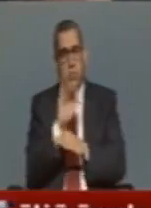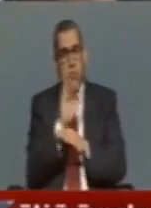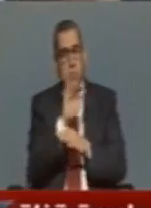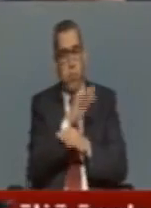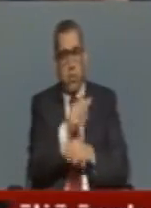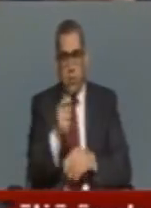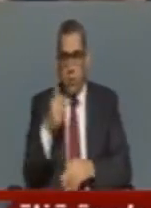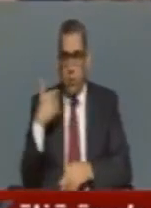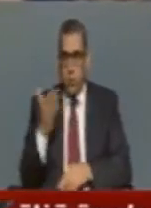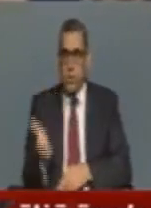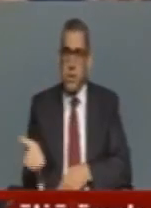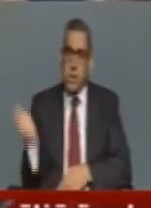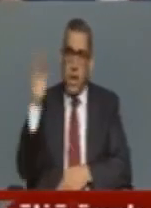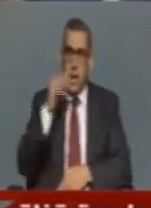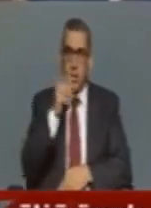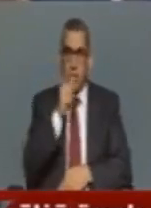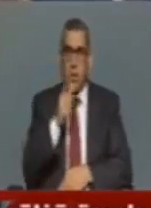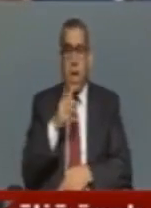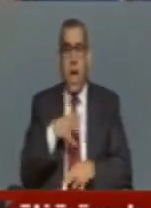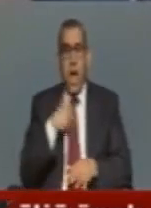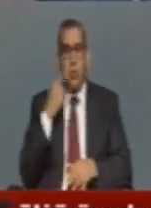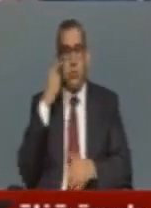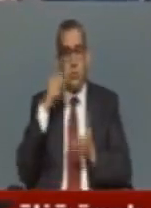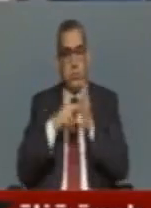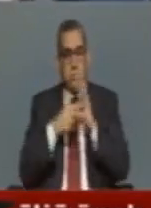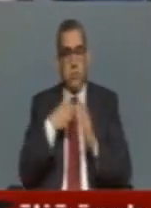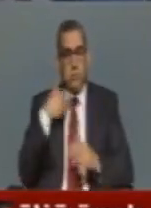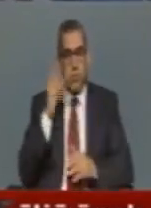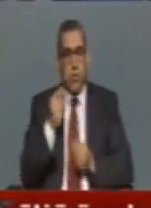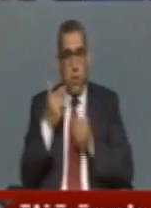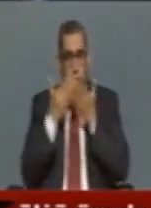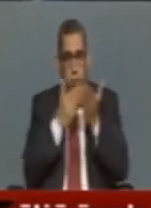اه صحيح. طب هل احنا النهارده بننفق ده؟ لا.